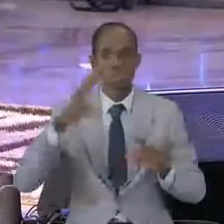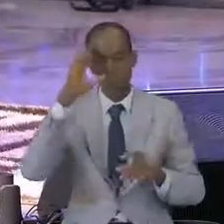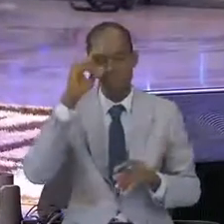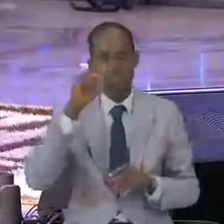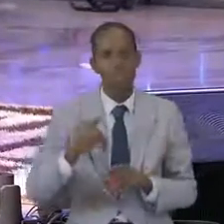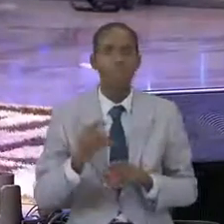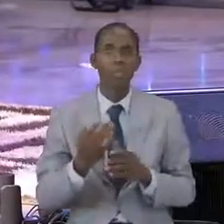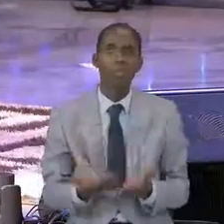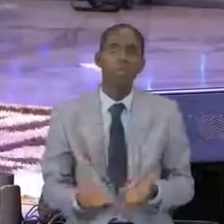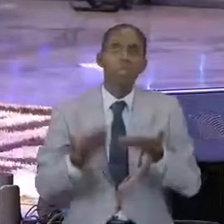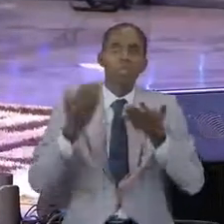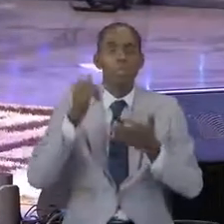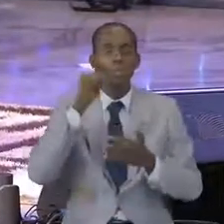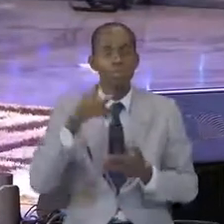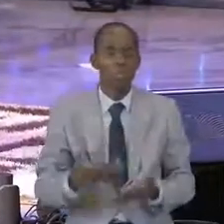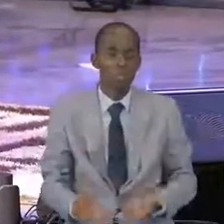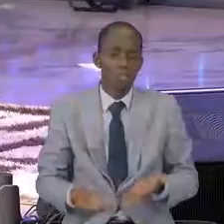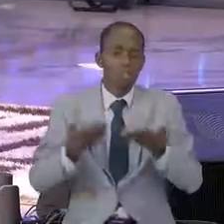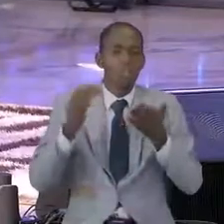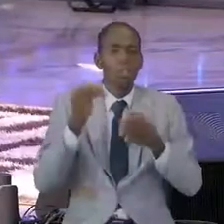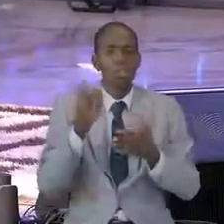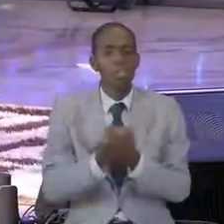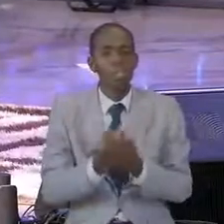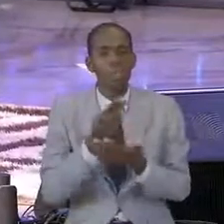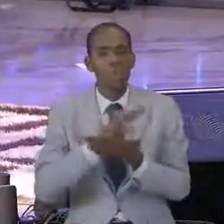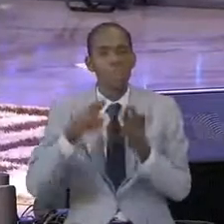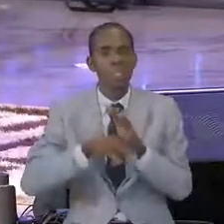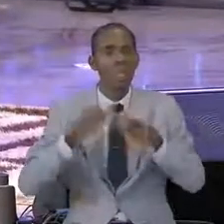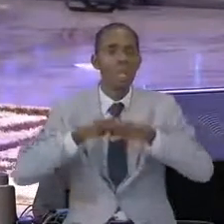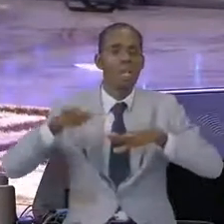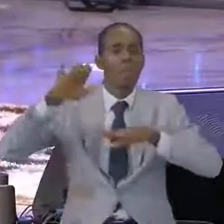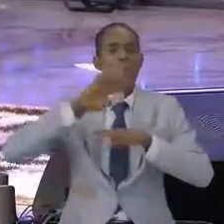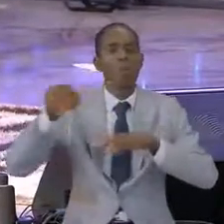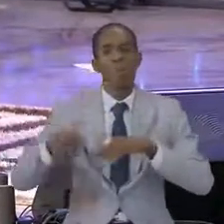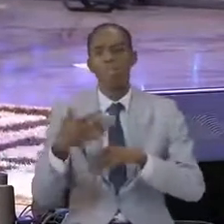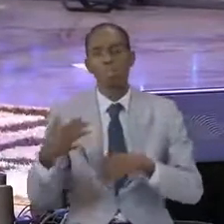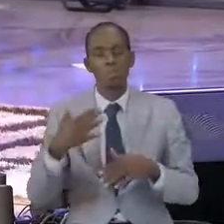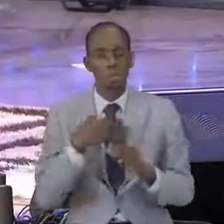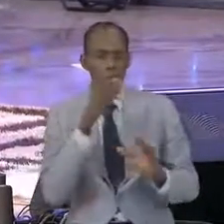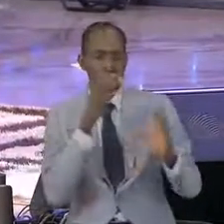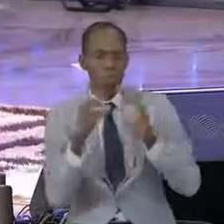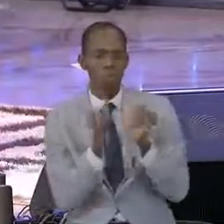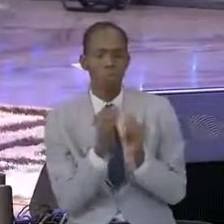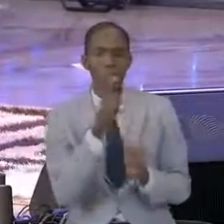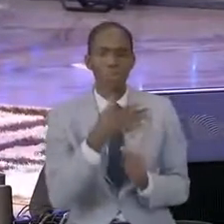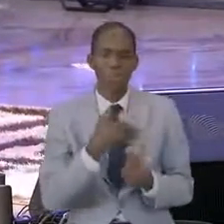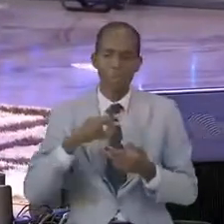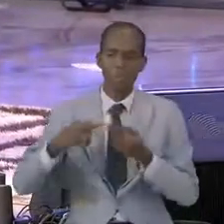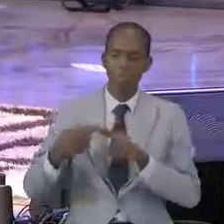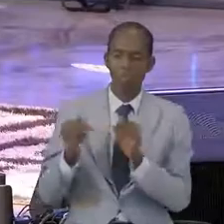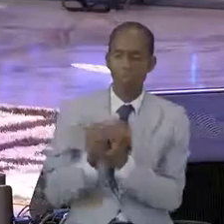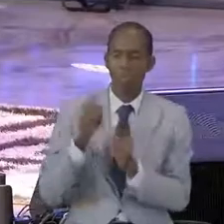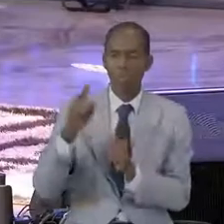cette sainteté au-dessus de tout autre chose mon interaction avec lui ma relation avec elle